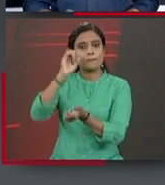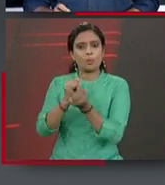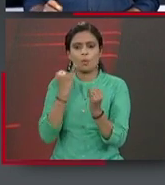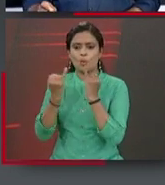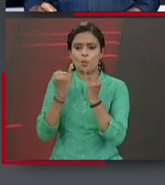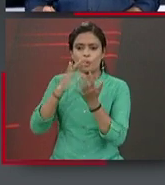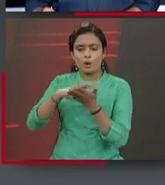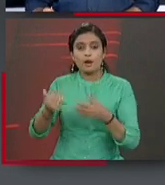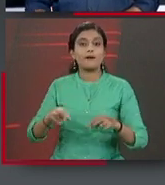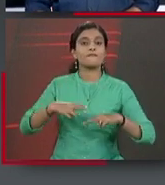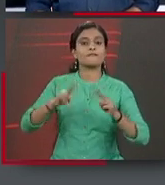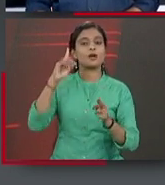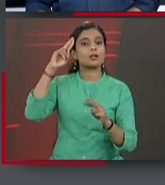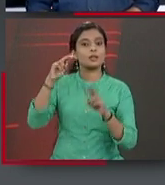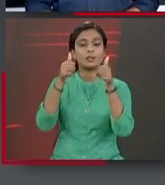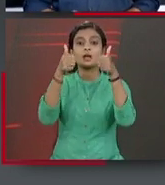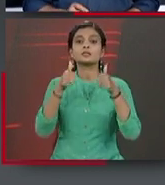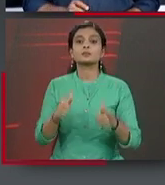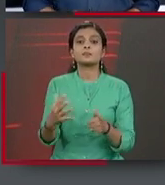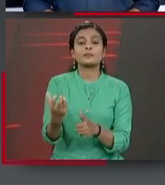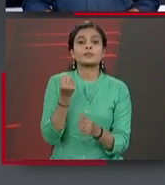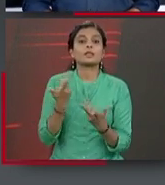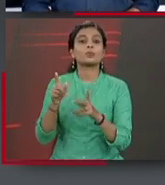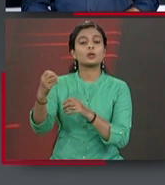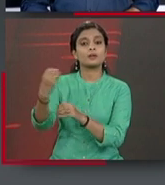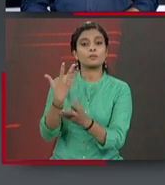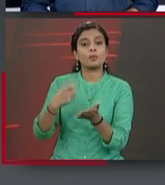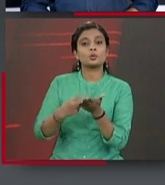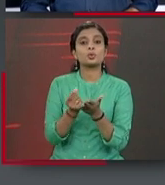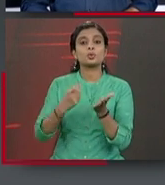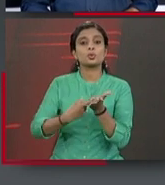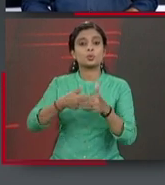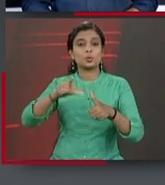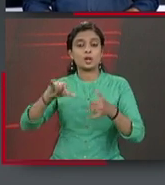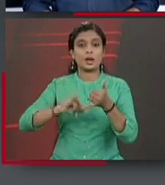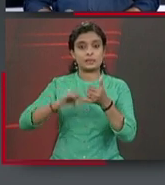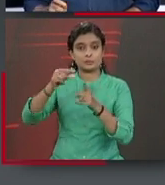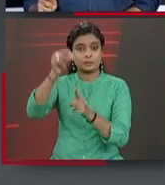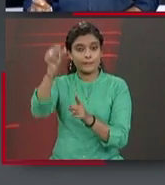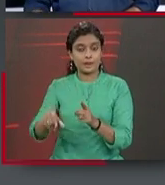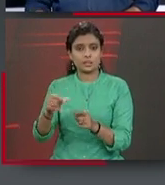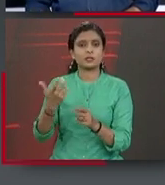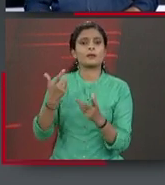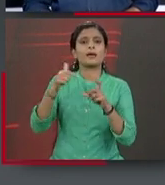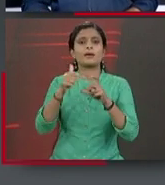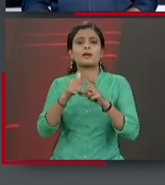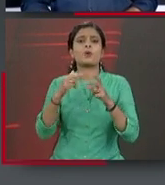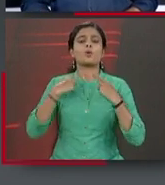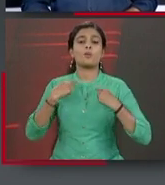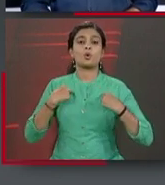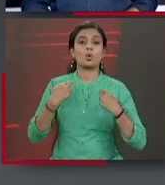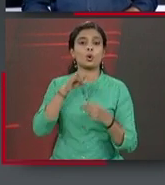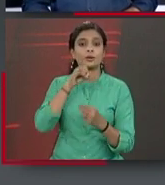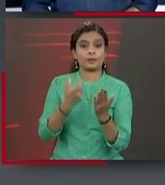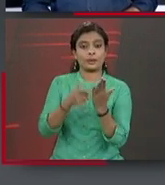ഇന്നിപ്പോൾ അന്വേഷണ സംഘം, അതായത് തൃശൂർ റൂറൽ SP ആർ വിശ്വനാഥന്റെ നേതൃത്വത്തിലുള്ള സംഘം, എറണാകുളം കാക്കനാട് മജിസ്ട്രേറ്റ് കോടതിയിൽ